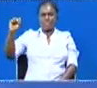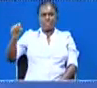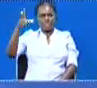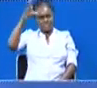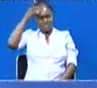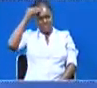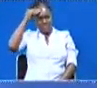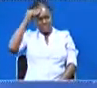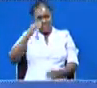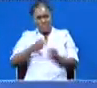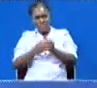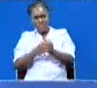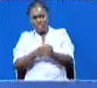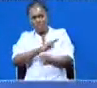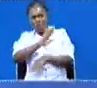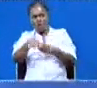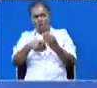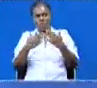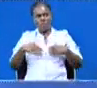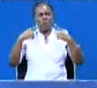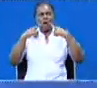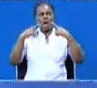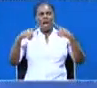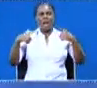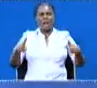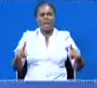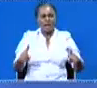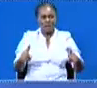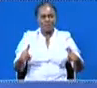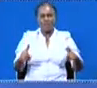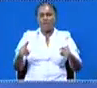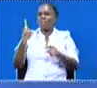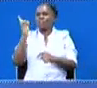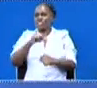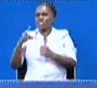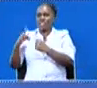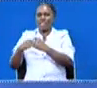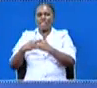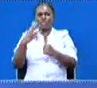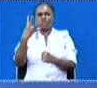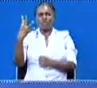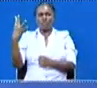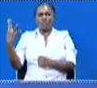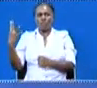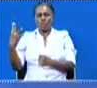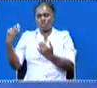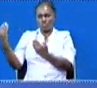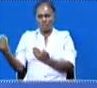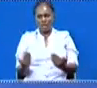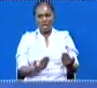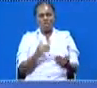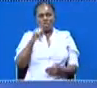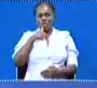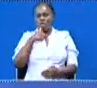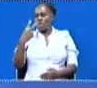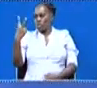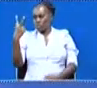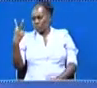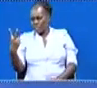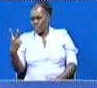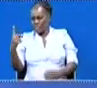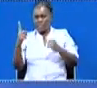aliongoza wadau wengine wa elimu katika kutangaza mwisho wa mfumo wa elimu wa 844 ili kuupisha ule mpya wa